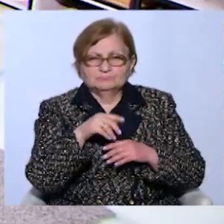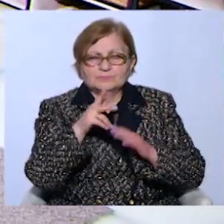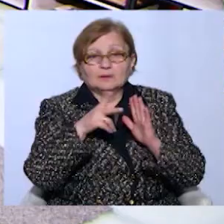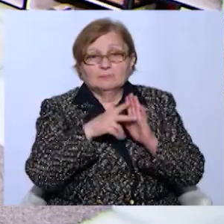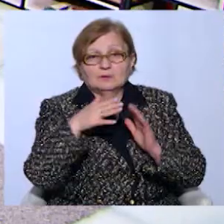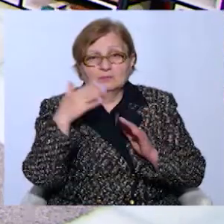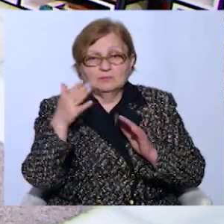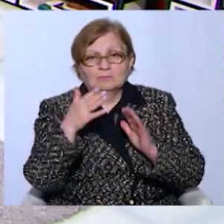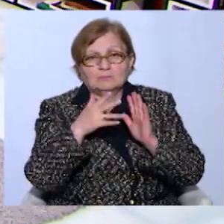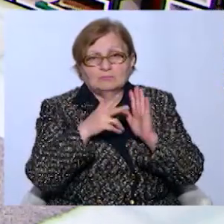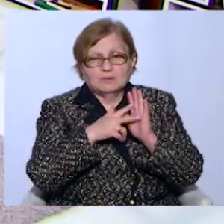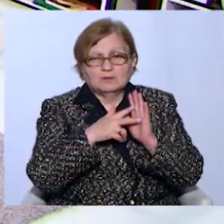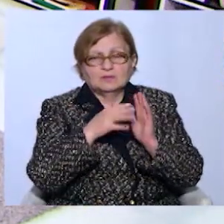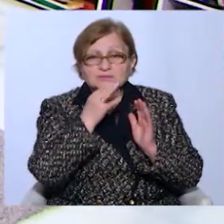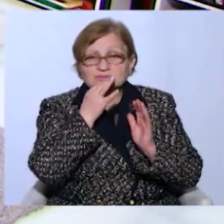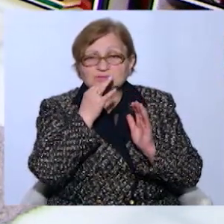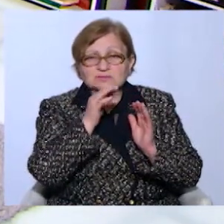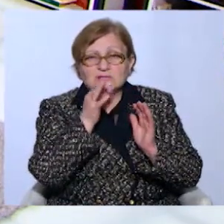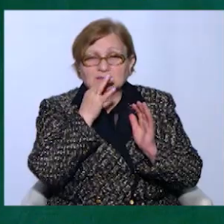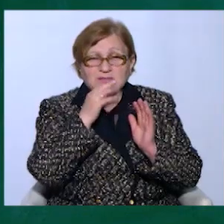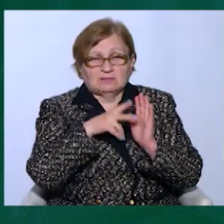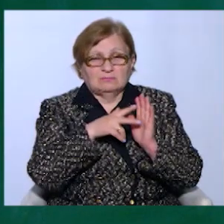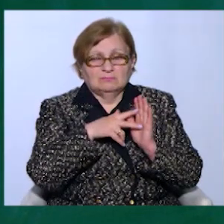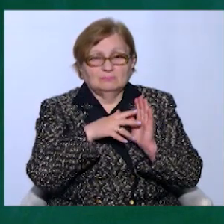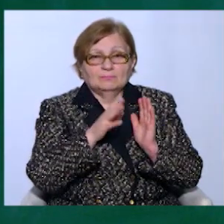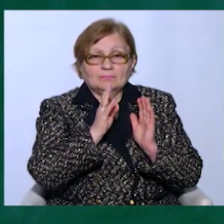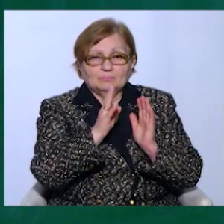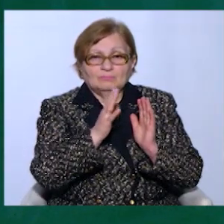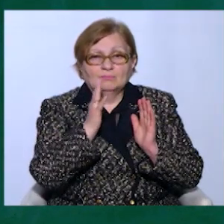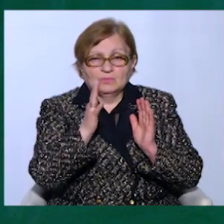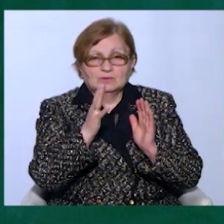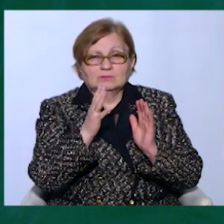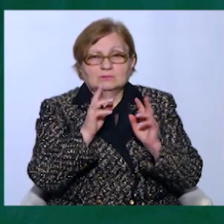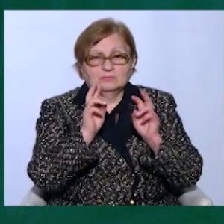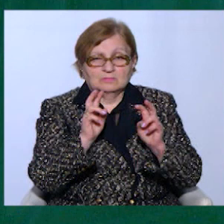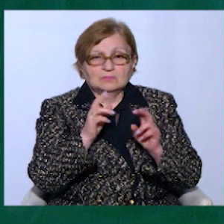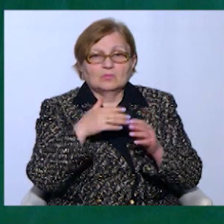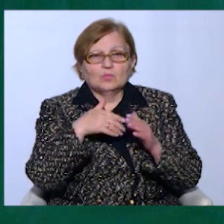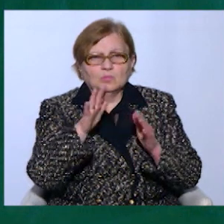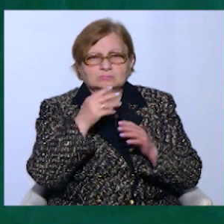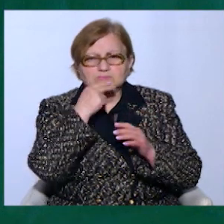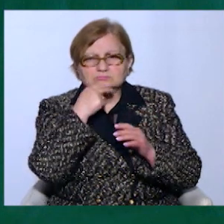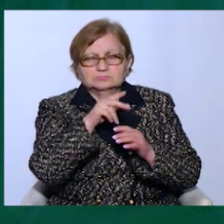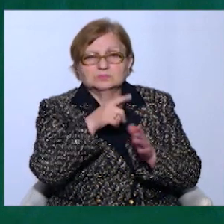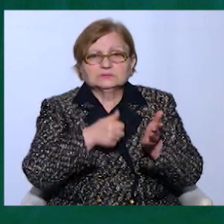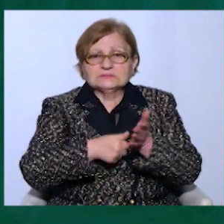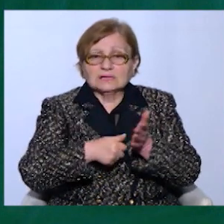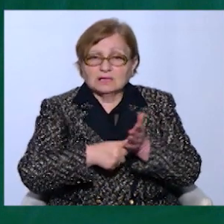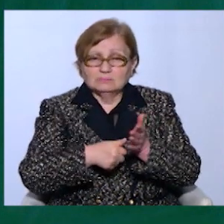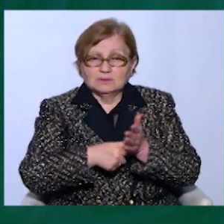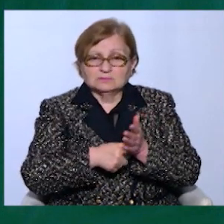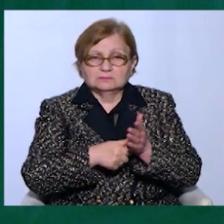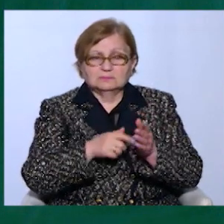მერვესკენაც მოგიწოდებთ, მაგრამ ჯერჯერობით თქვენთვის ცოტა ადრეა. მეოთხე და მეხუთე გადასარევი ჩემზე უკეთესი მასწავლებლები და დაგეხმარებათ. ესე